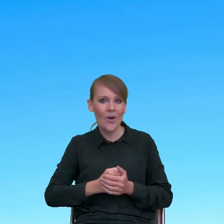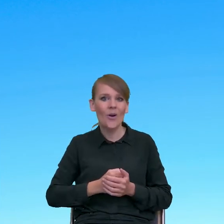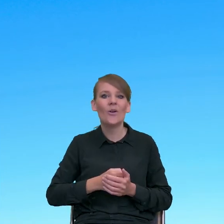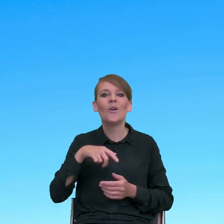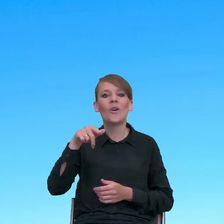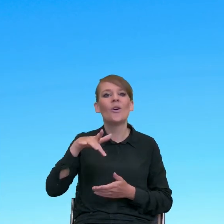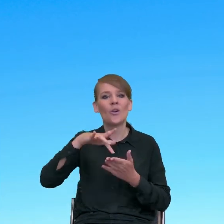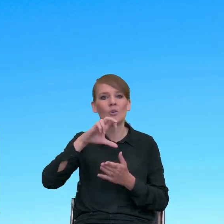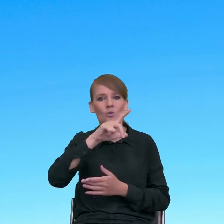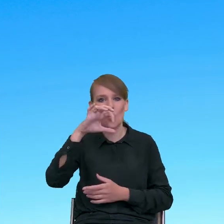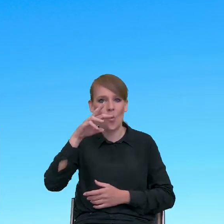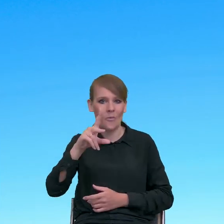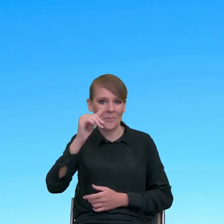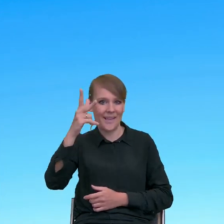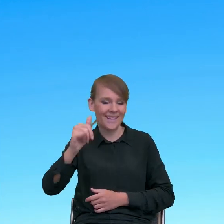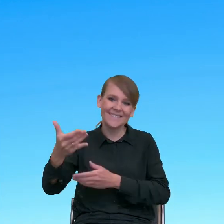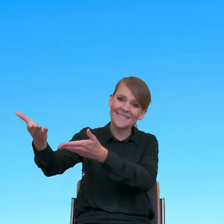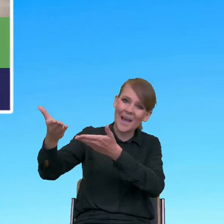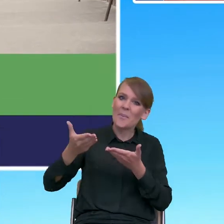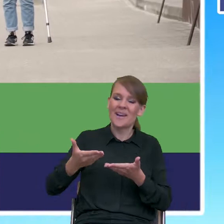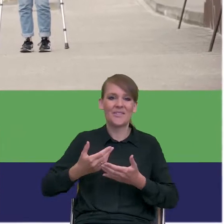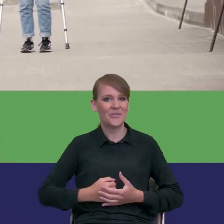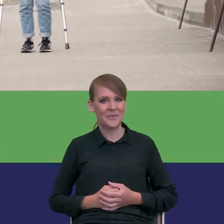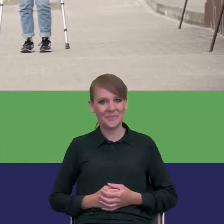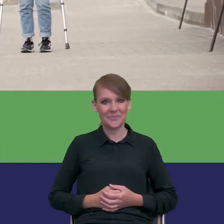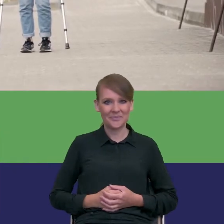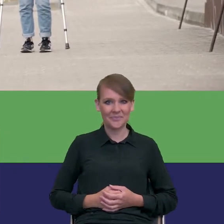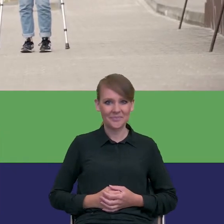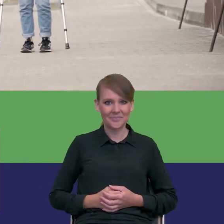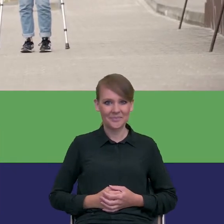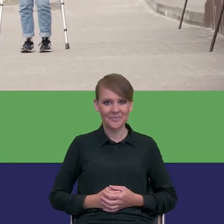Czuchowie Pieńkach. Proszę bardzo, wejdźcie do nas z tamtej strony.